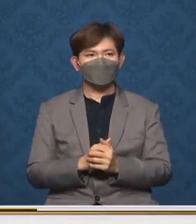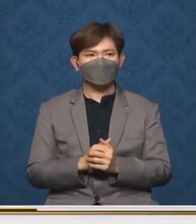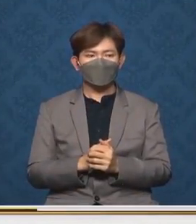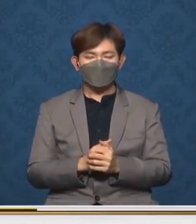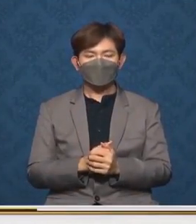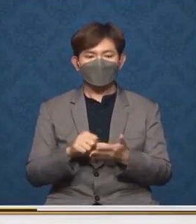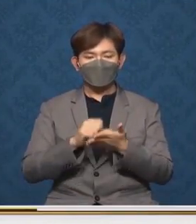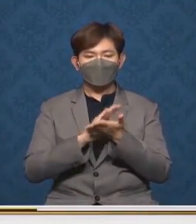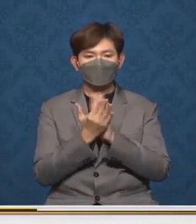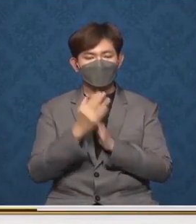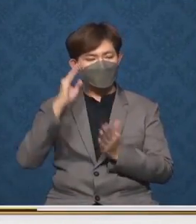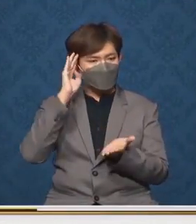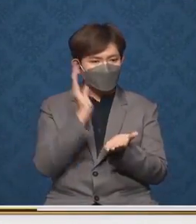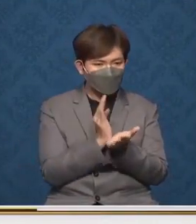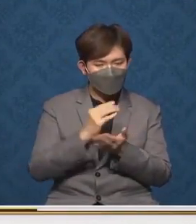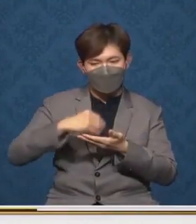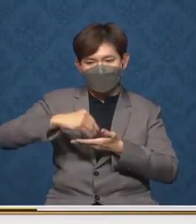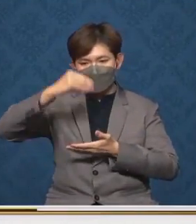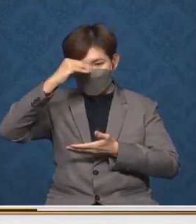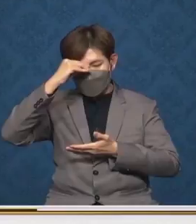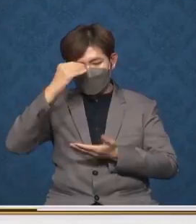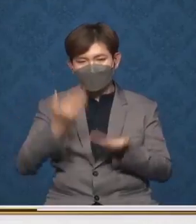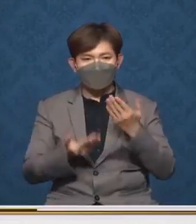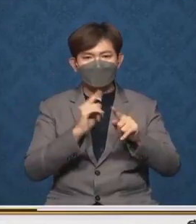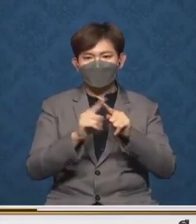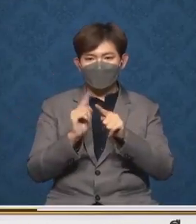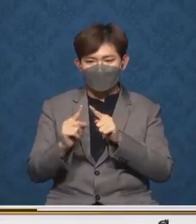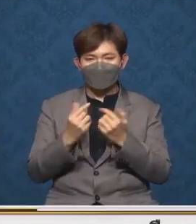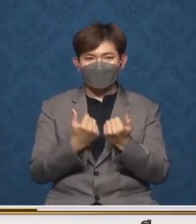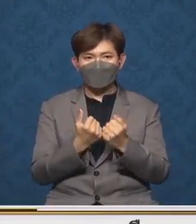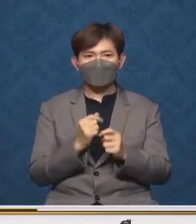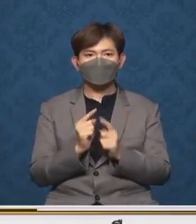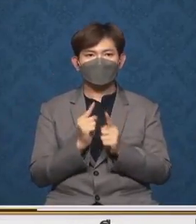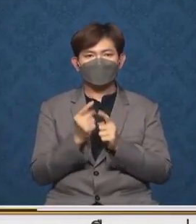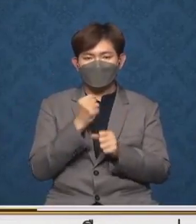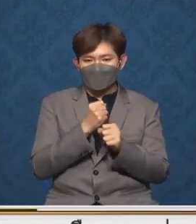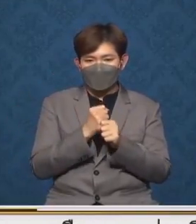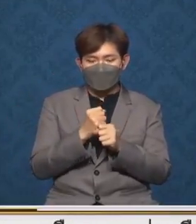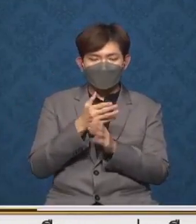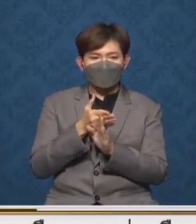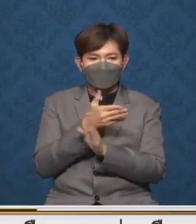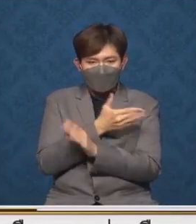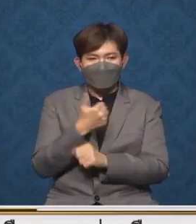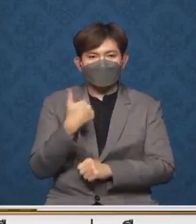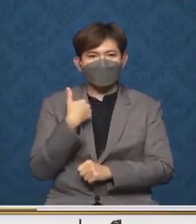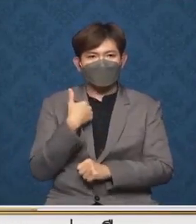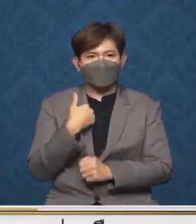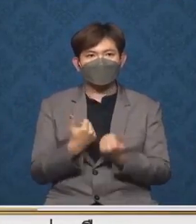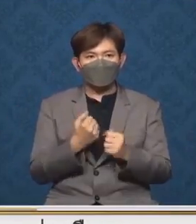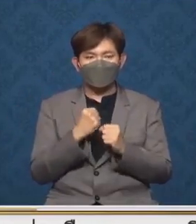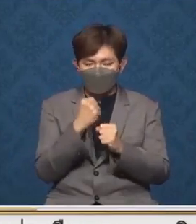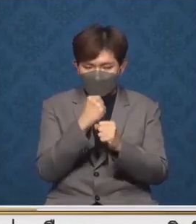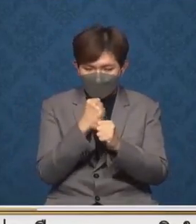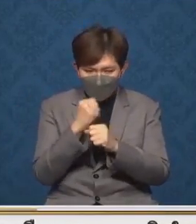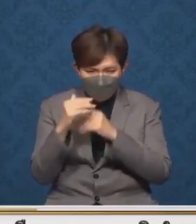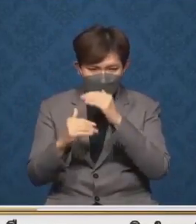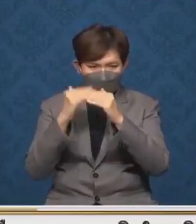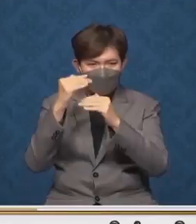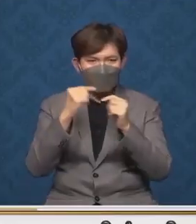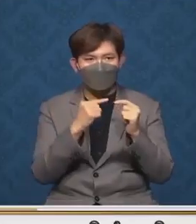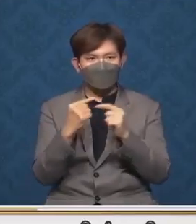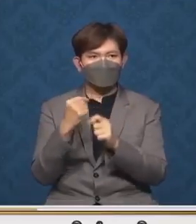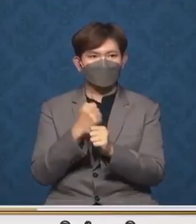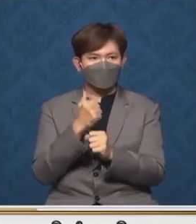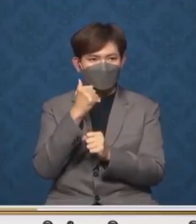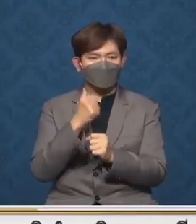ไปรูปตำรวจไปรูปการศึกษาซึ่งหลายอย่างนั้นได้มีการดำเนินการล่วงหน้าไปแล้วแล้วก็จะพยายามเดินหน้าต่อไปให้เป็นผลสำ